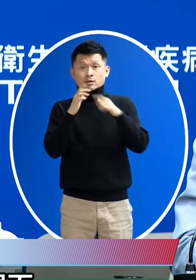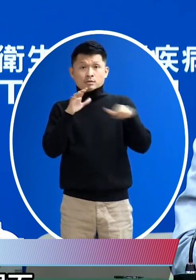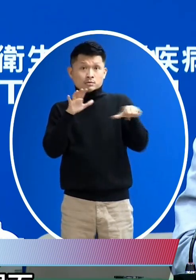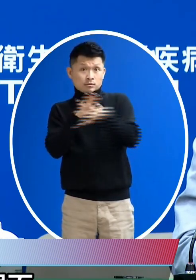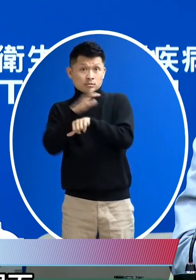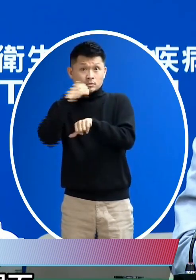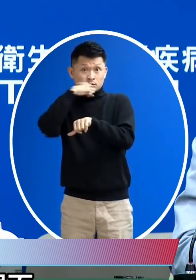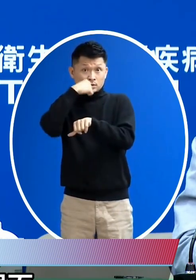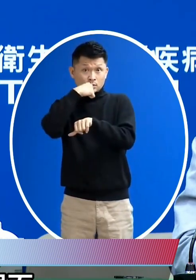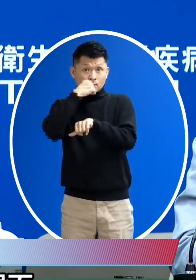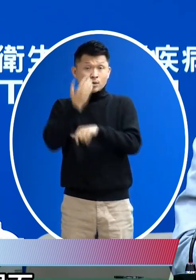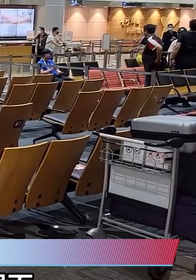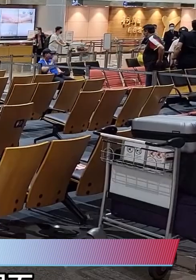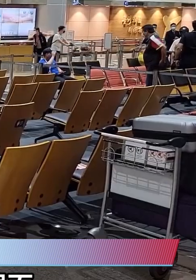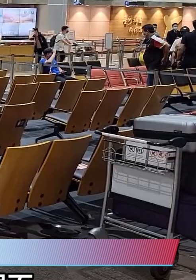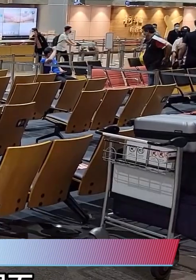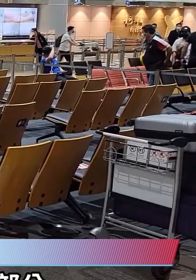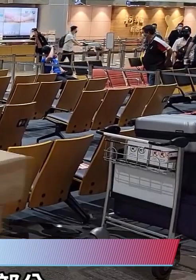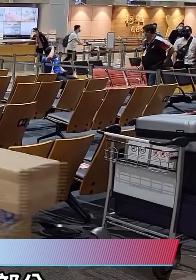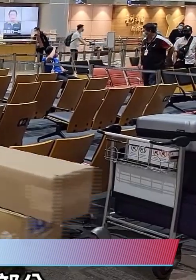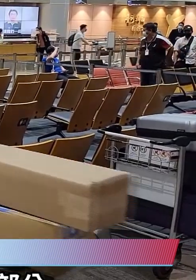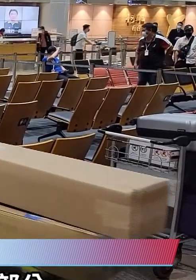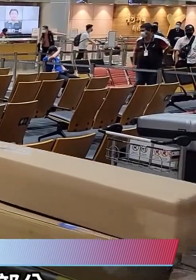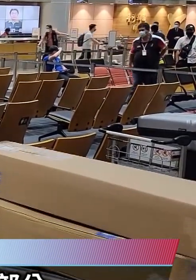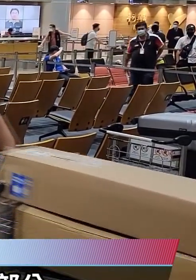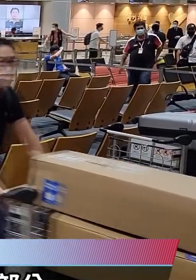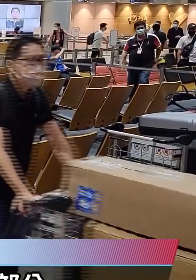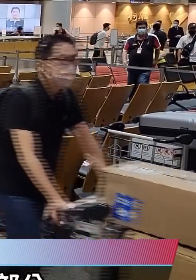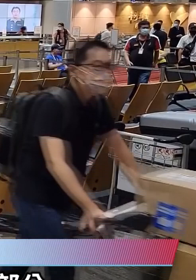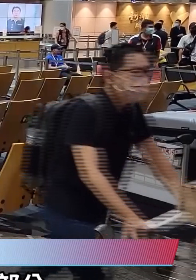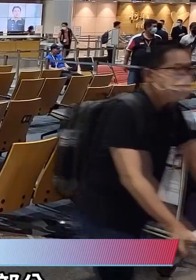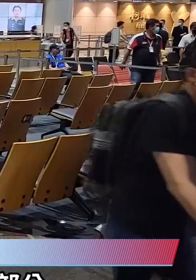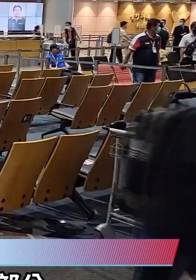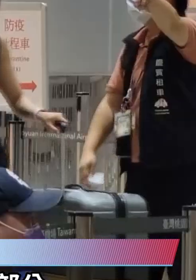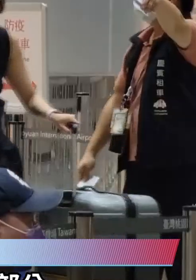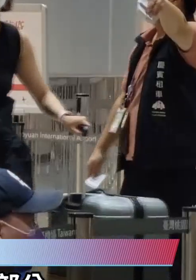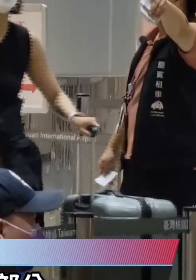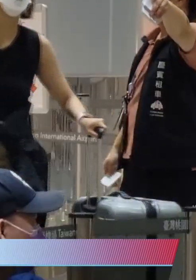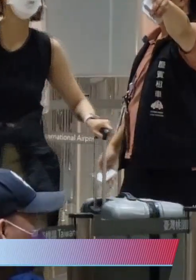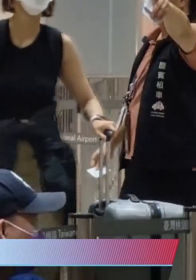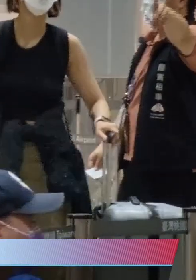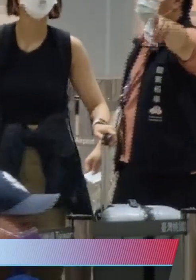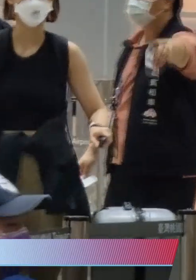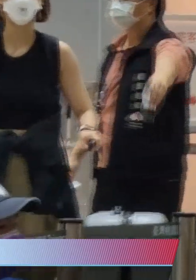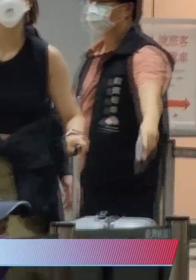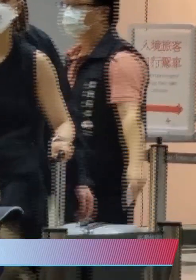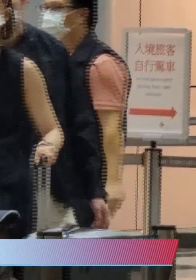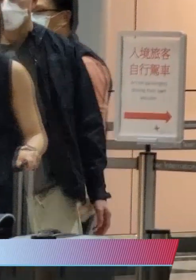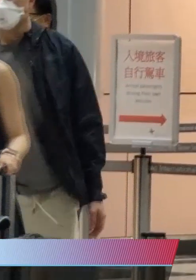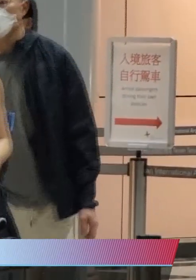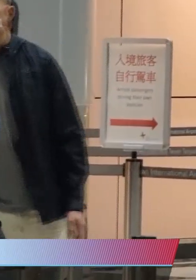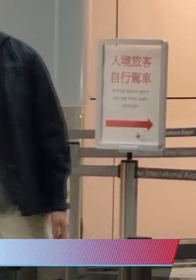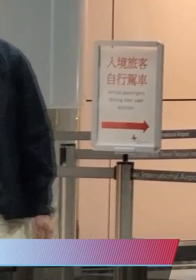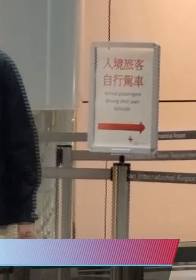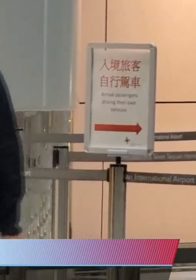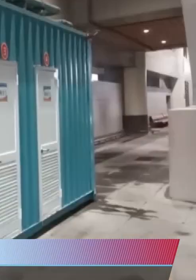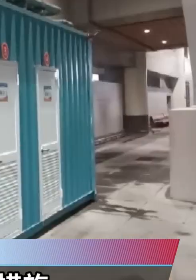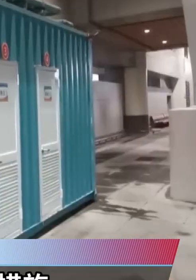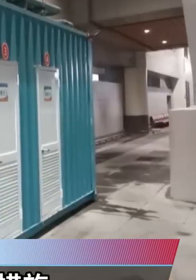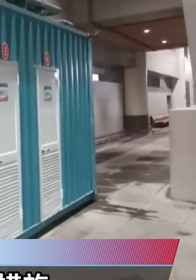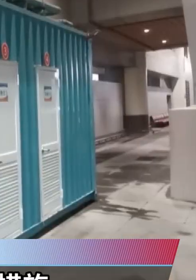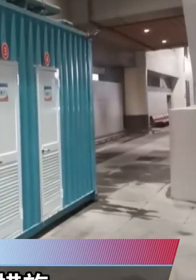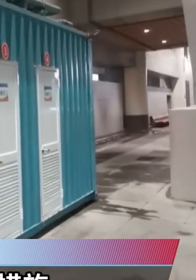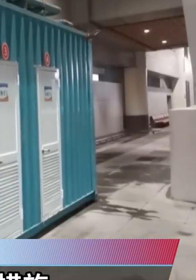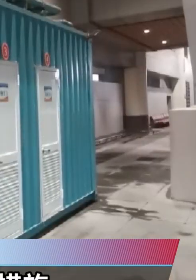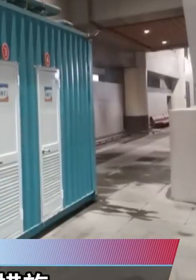个旅客里面，从香港澳门转机的这个部分，大概有占20%哈。那这